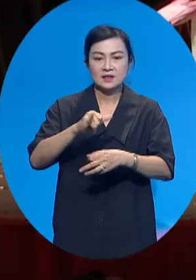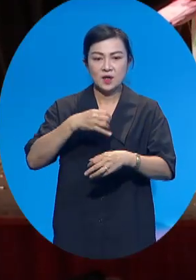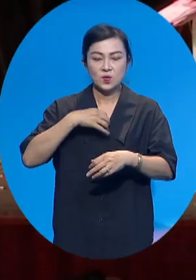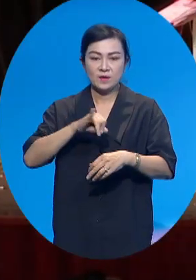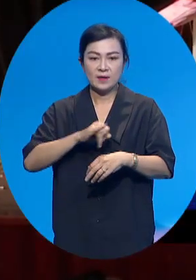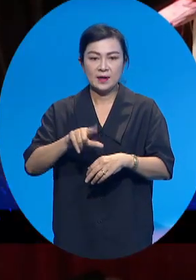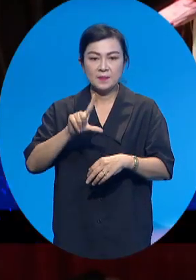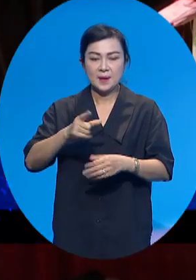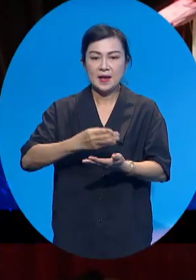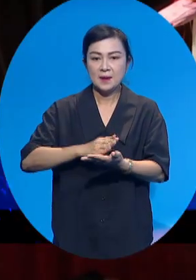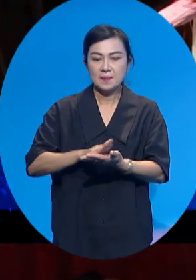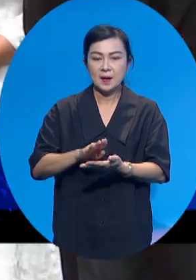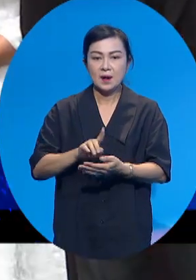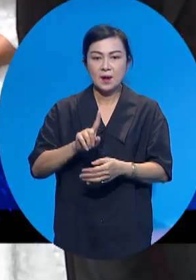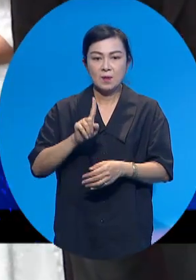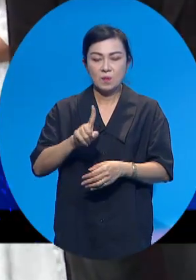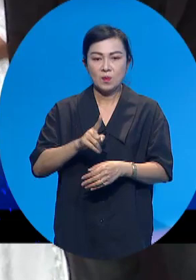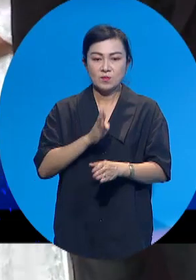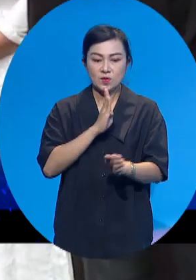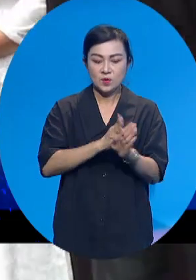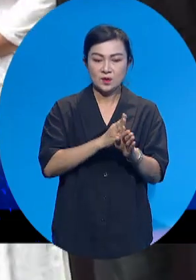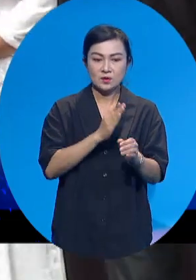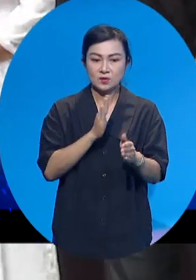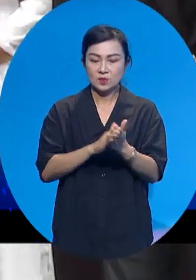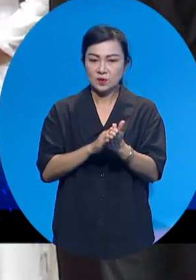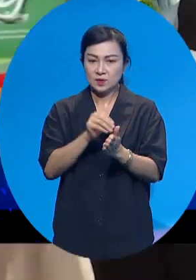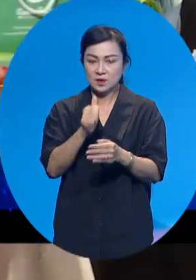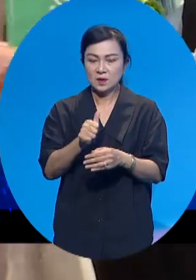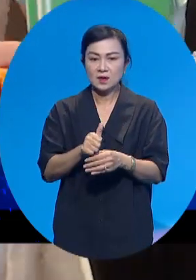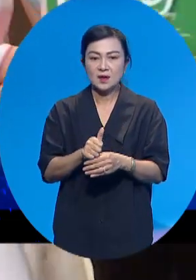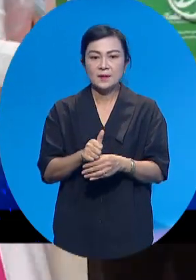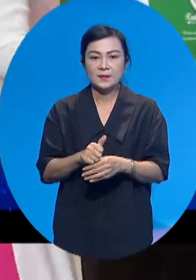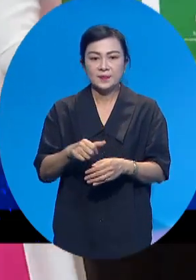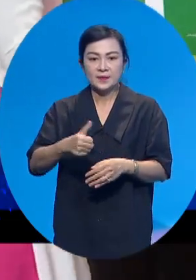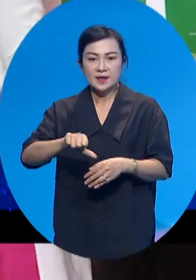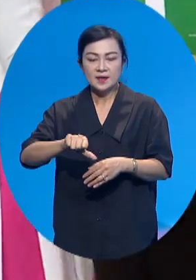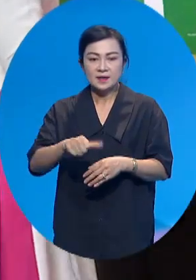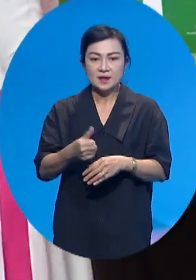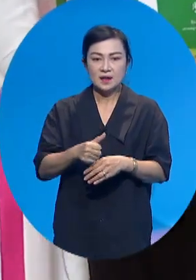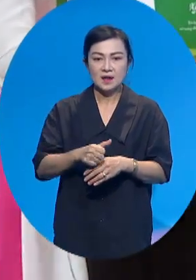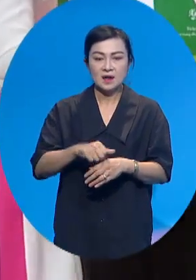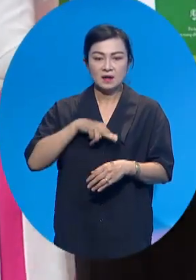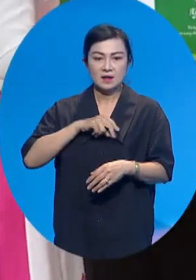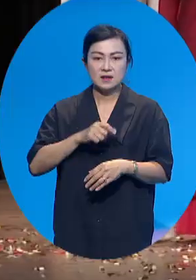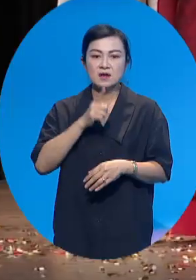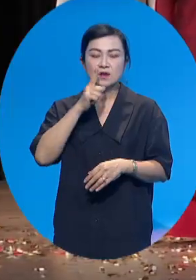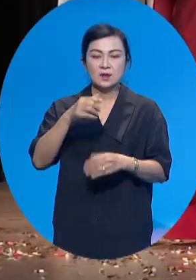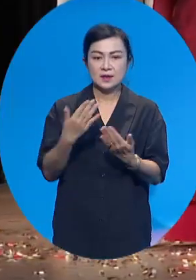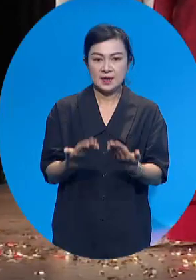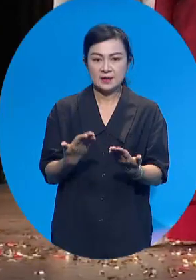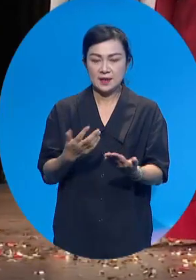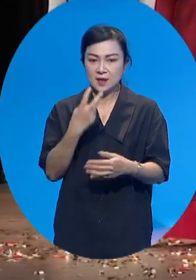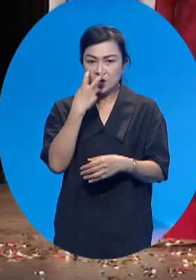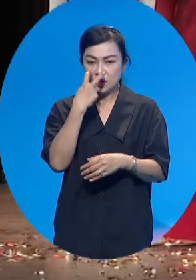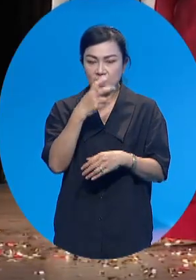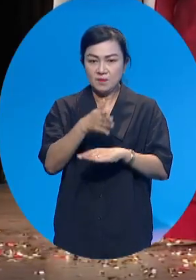vàng, 7 huy chương bạc và một giải đạo diễn xuất sắc nhất. Liên hoan còn là dịp để đánh giá thực trạng đội ngũ nghệ sĩ ảo thuật hiện nay, tìm